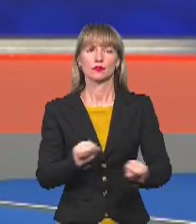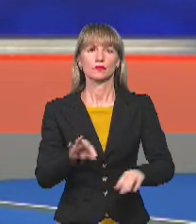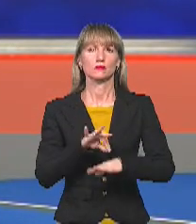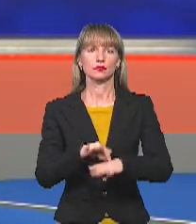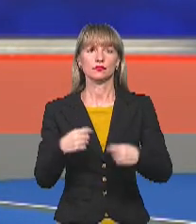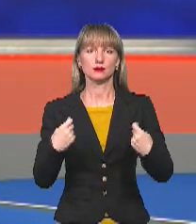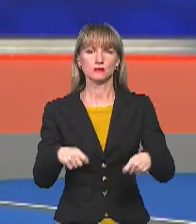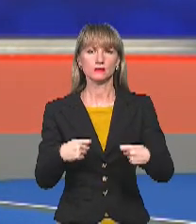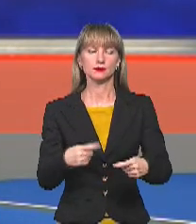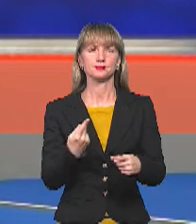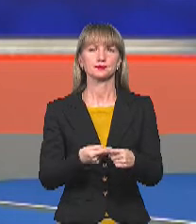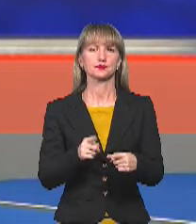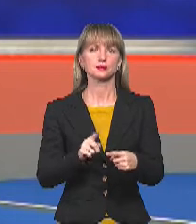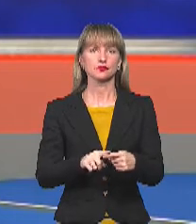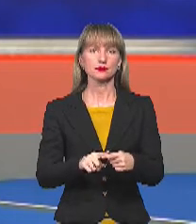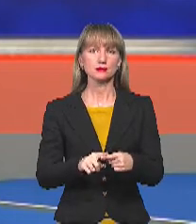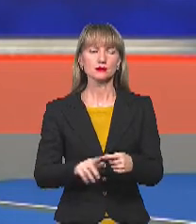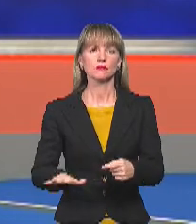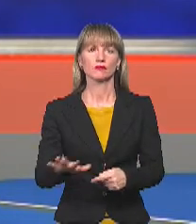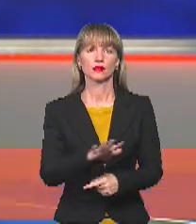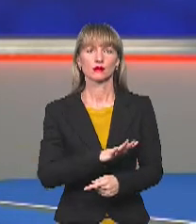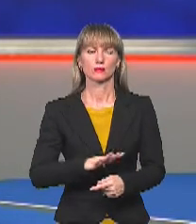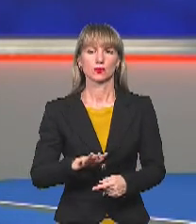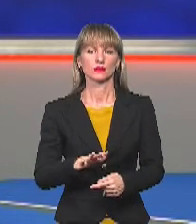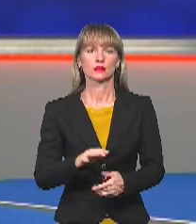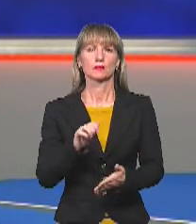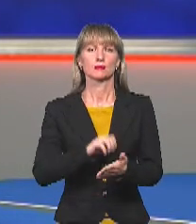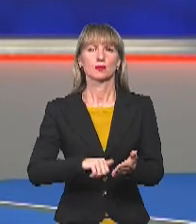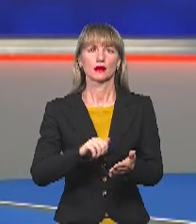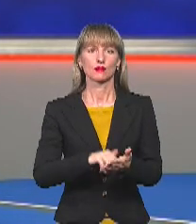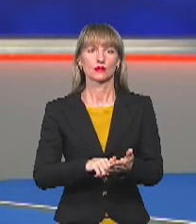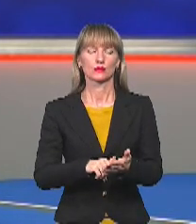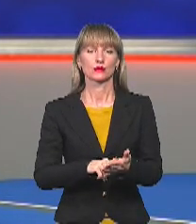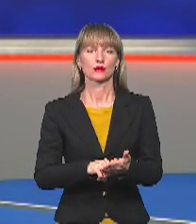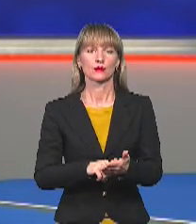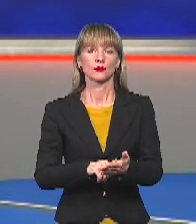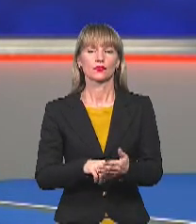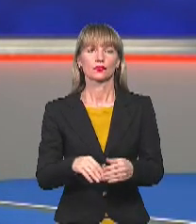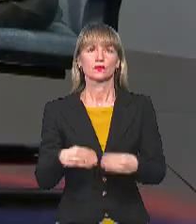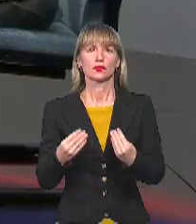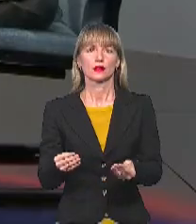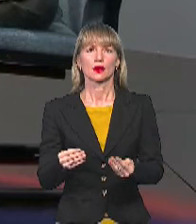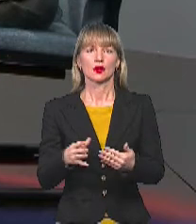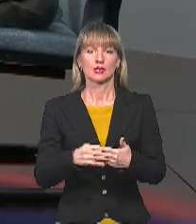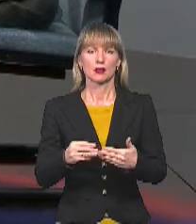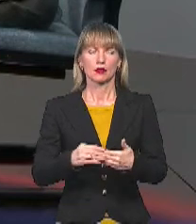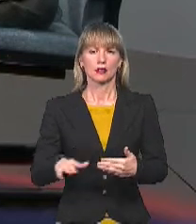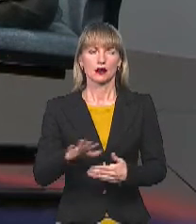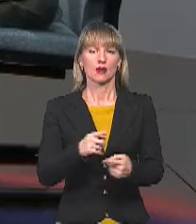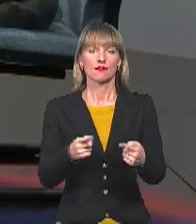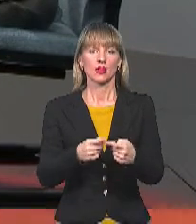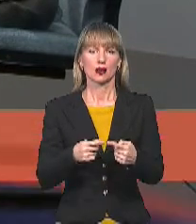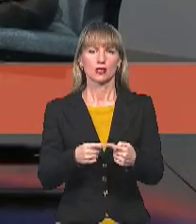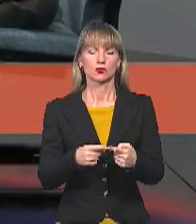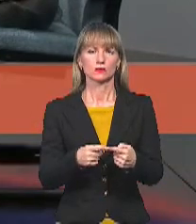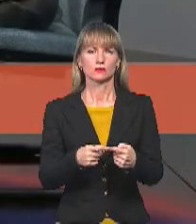проведення торгівлі на зазначеній площі. З приводу відведення зазначеної земельної ділянки в оренду,